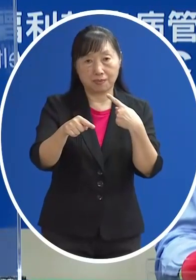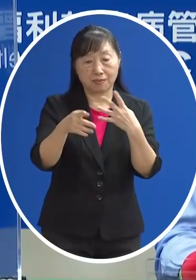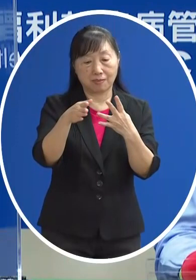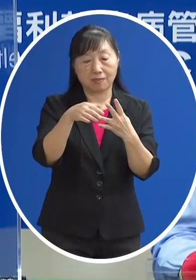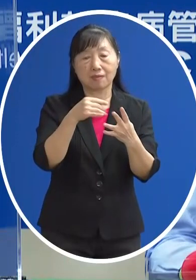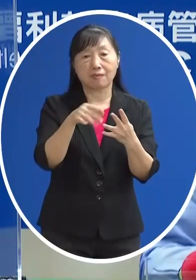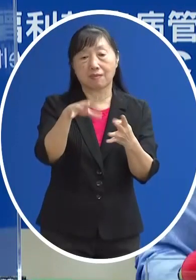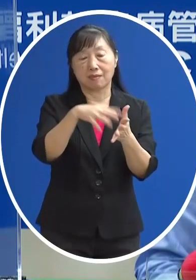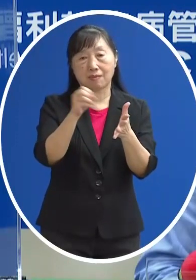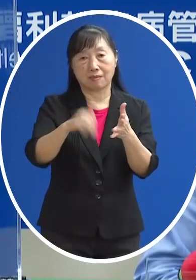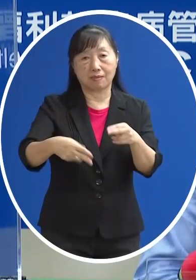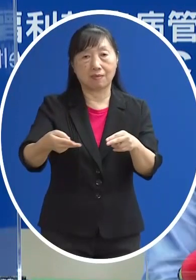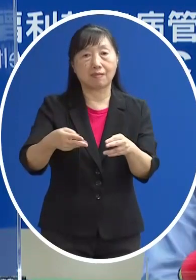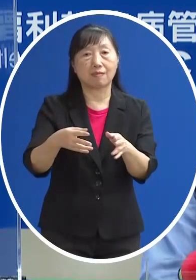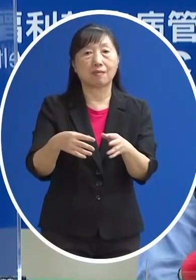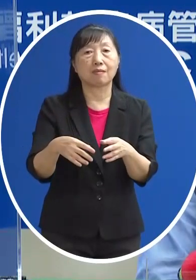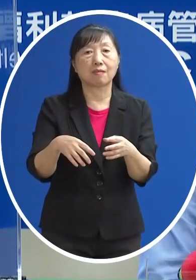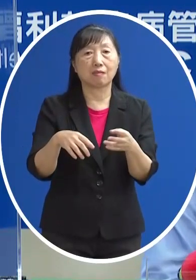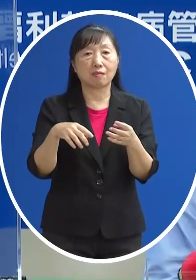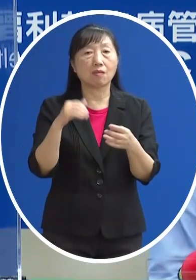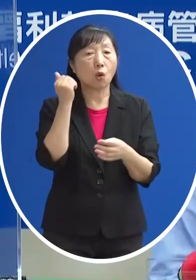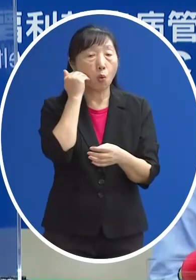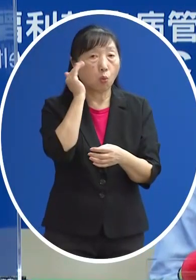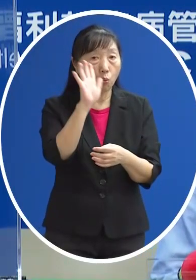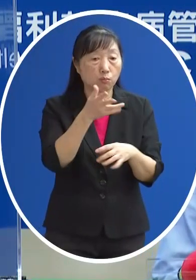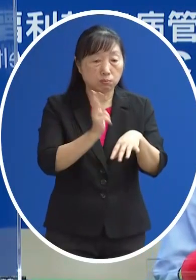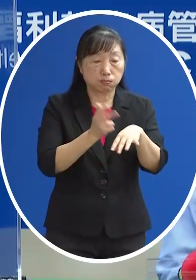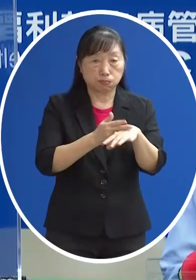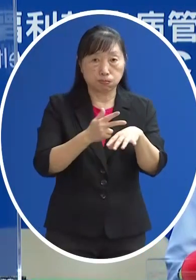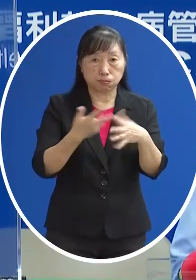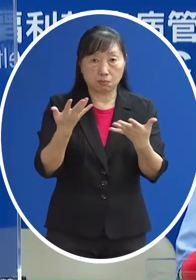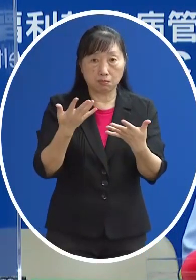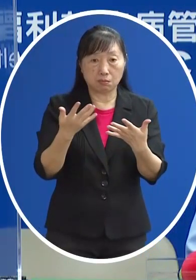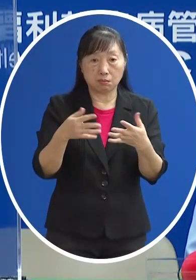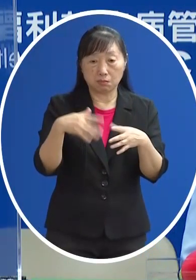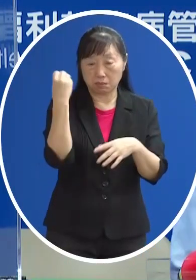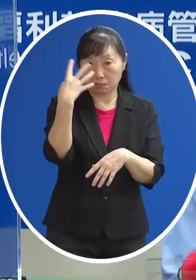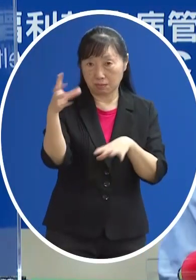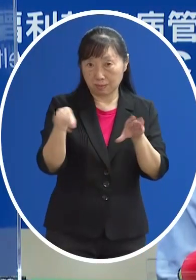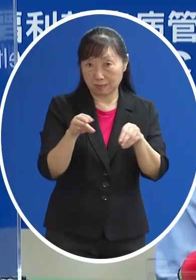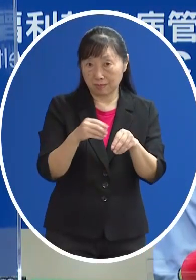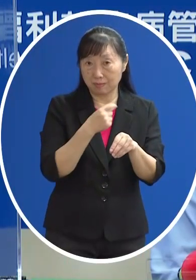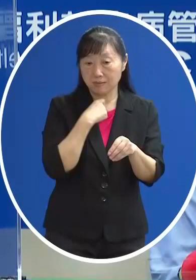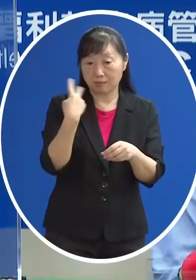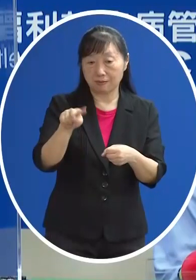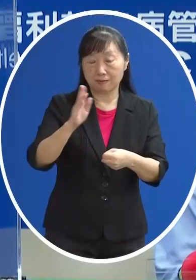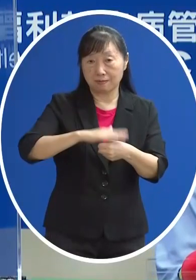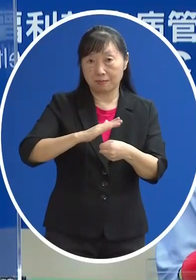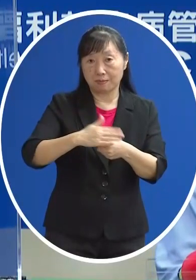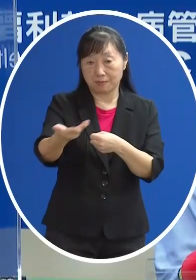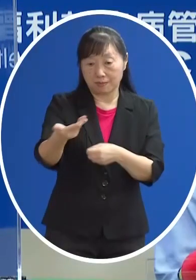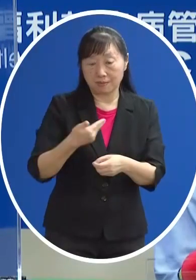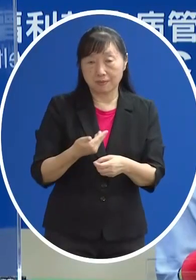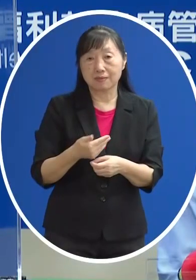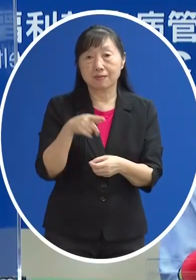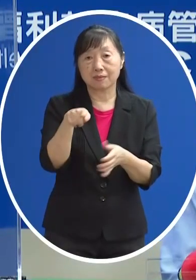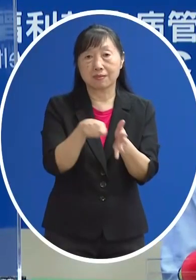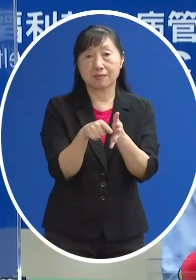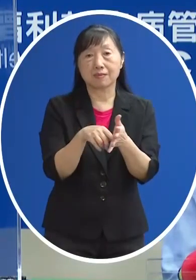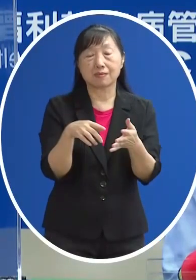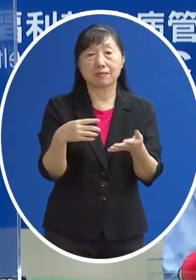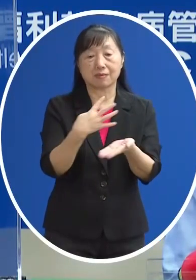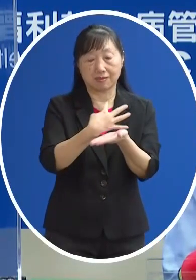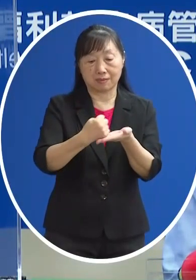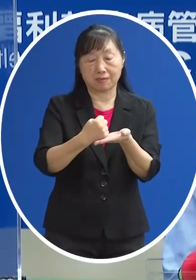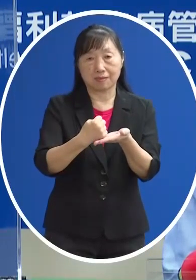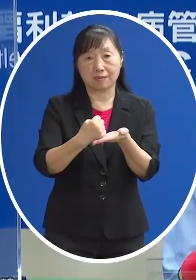毁，哦，那如果是有一些相关的技术的新的资料，哦，需要补件，哦，那我们这批号当